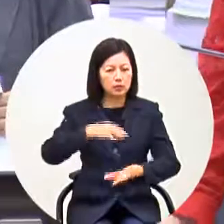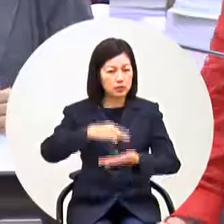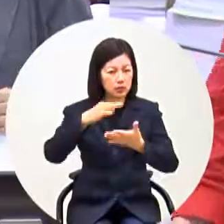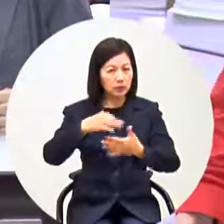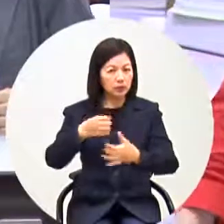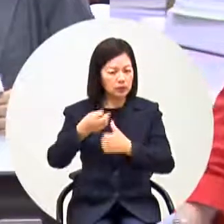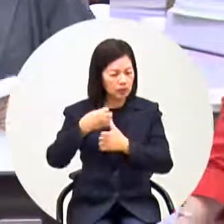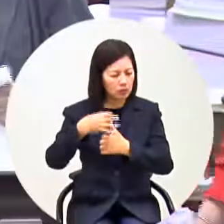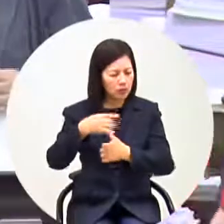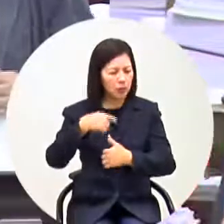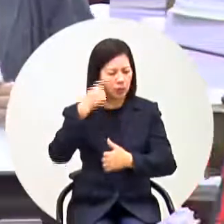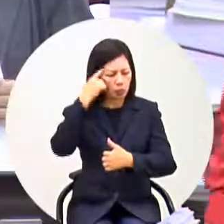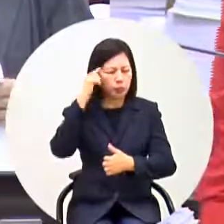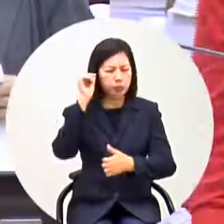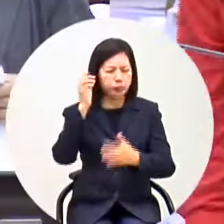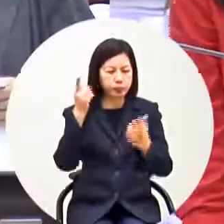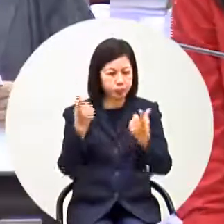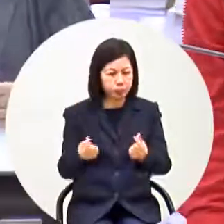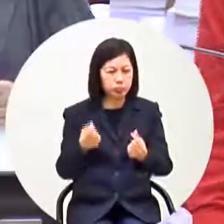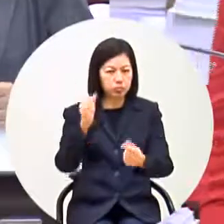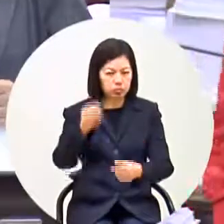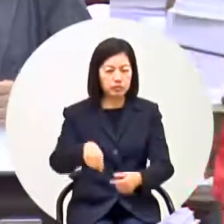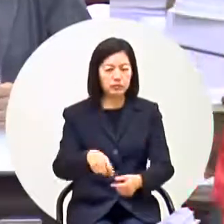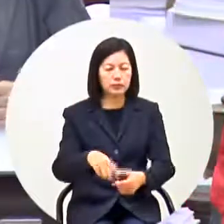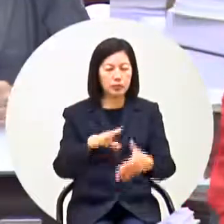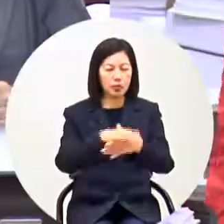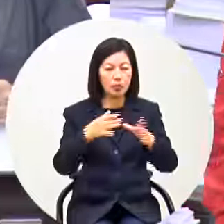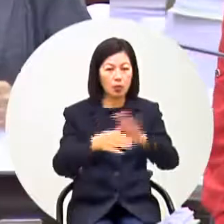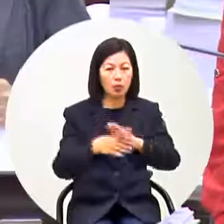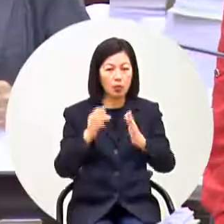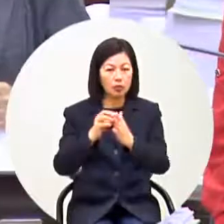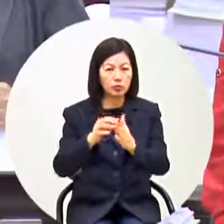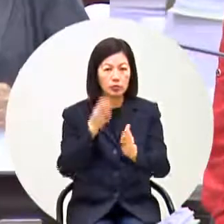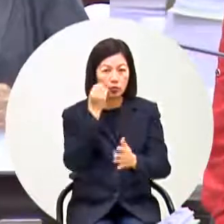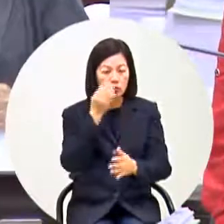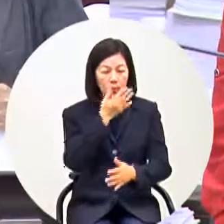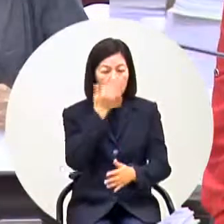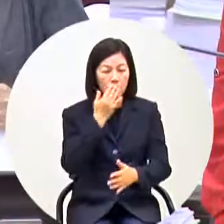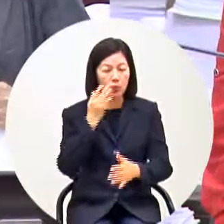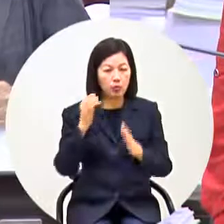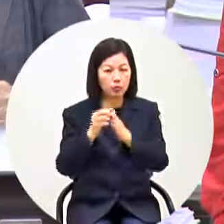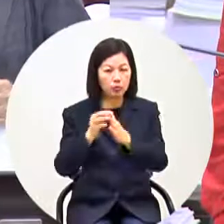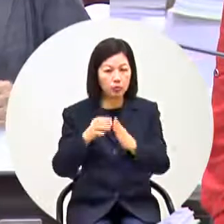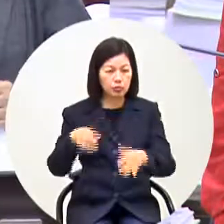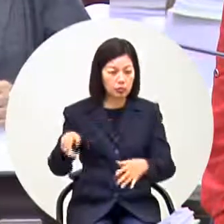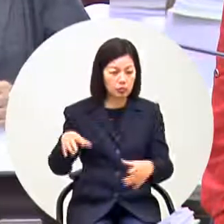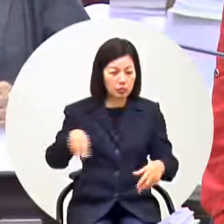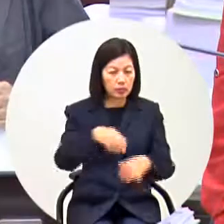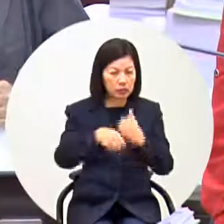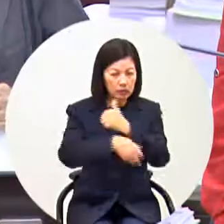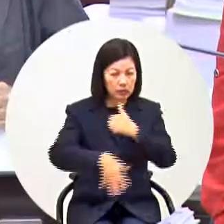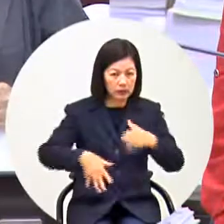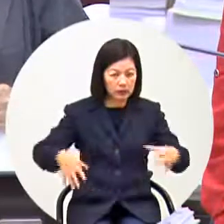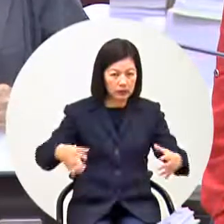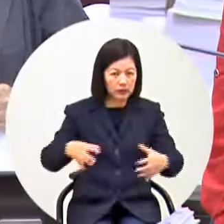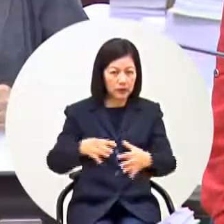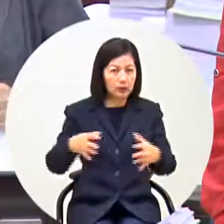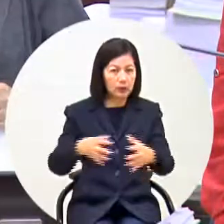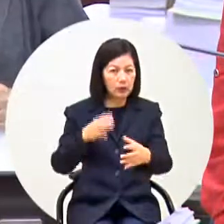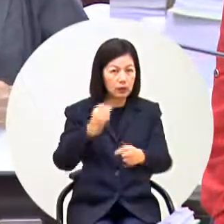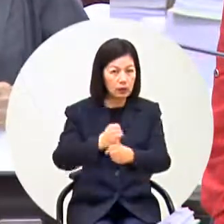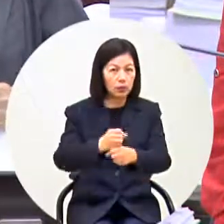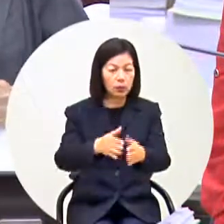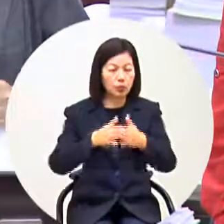文化局跨局处的合作，在这个部分更加强行销，让大家更认识凤